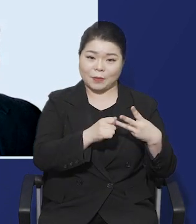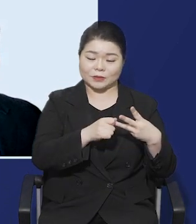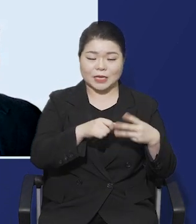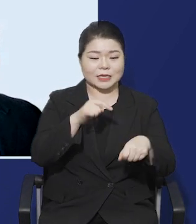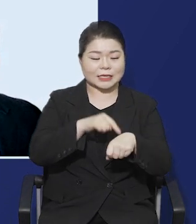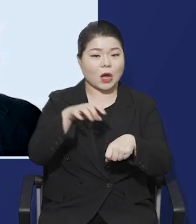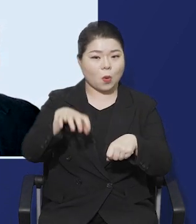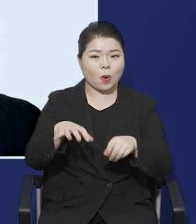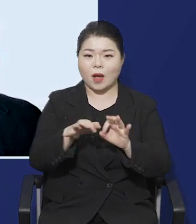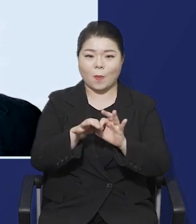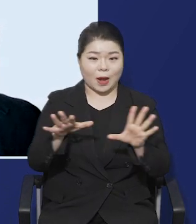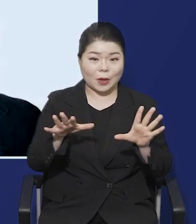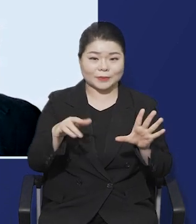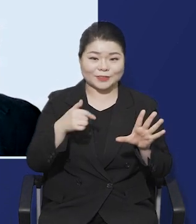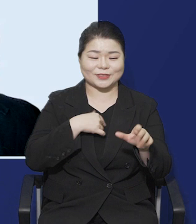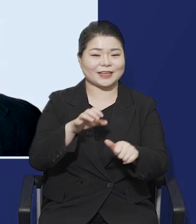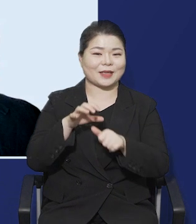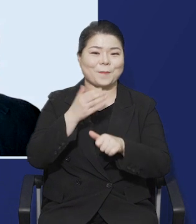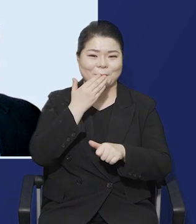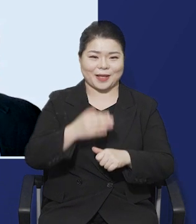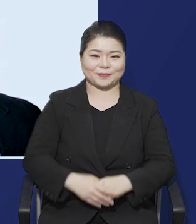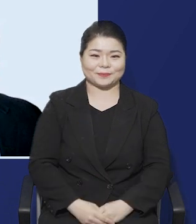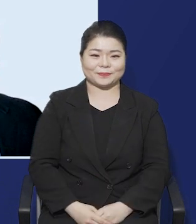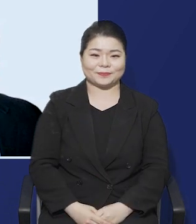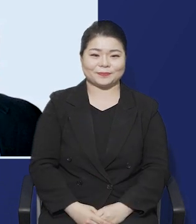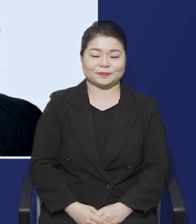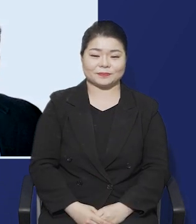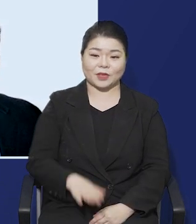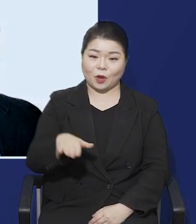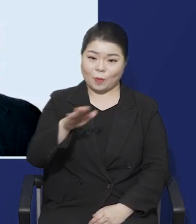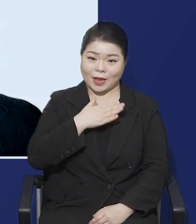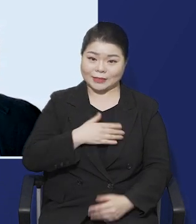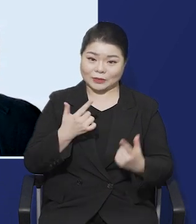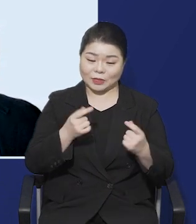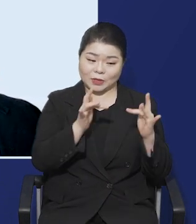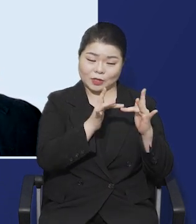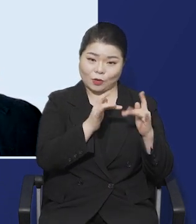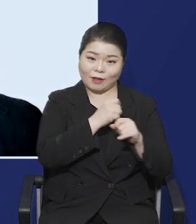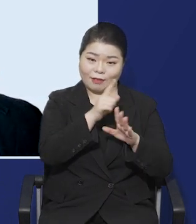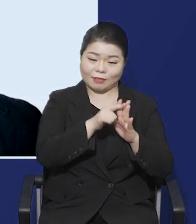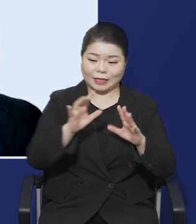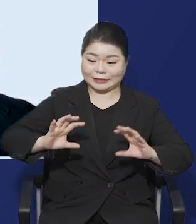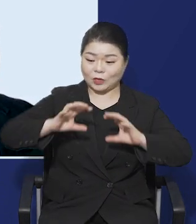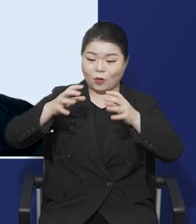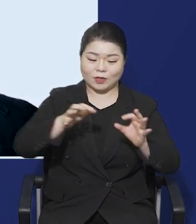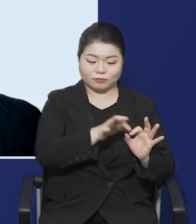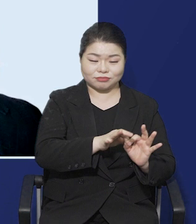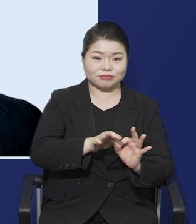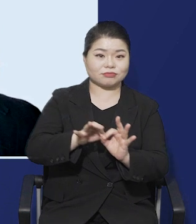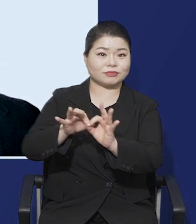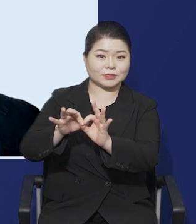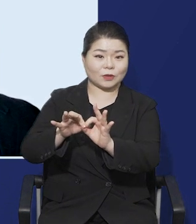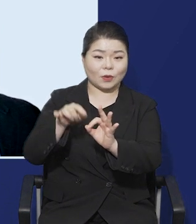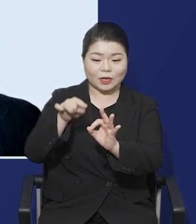않고 활용할 수 있다는 것이 또 하나의 장점입니다. 여러분들도 아시다시피 인터넷은 전 세계에 연결되어 있어서 디지털